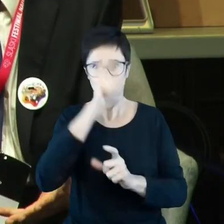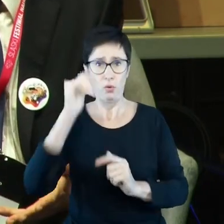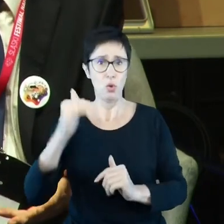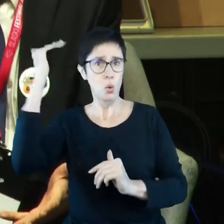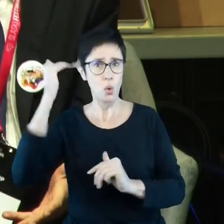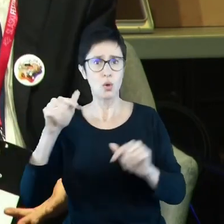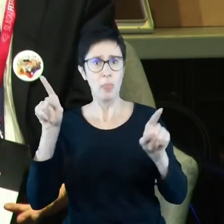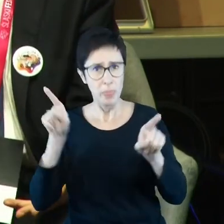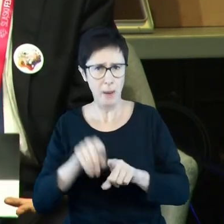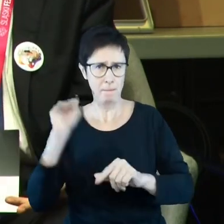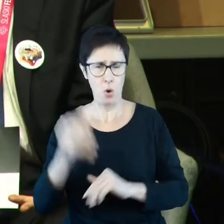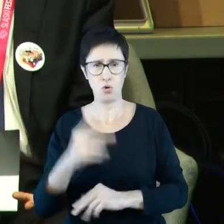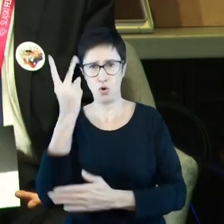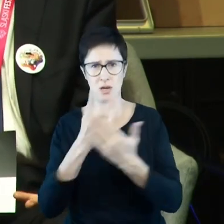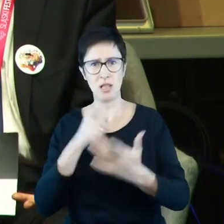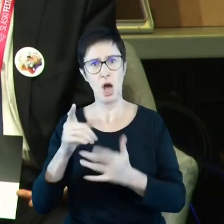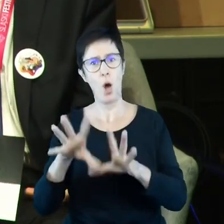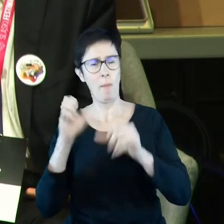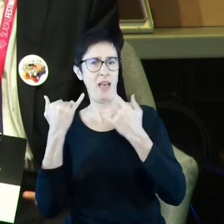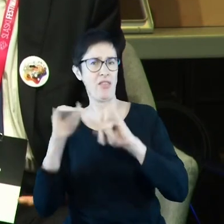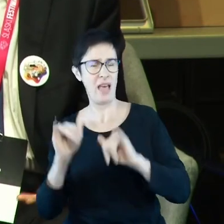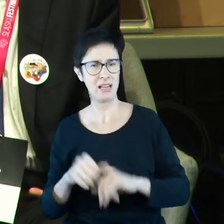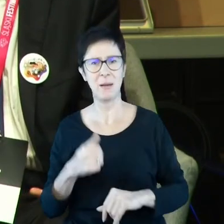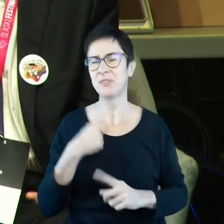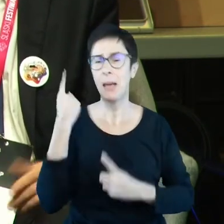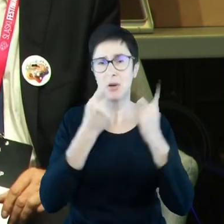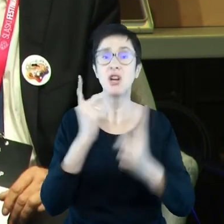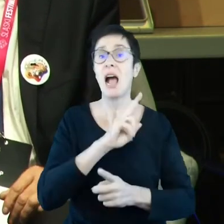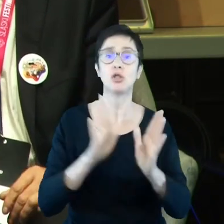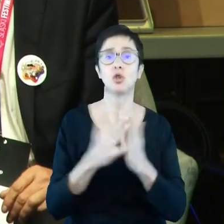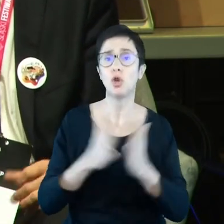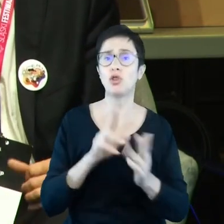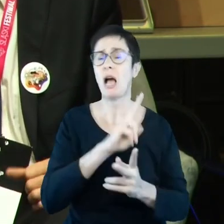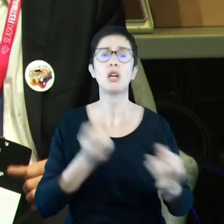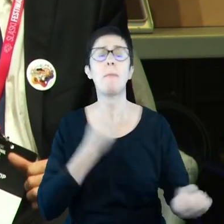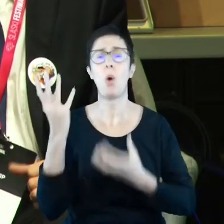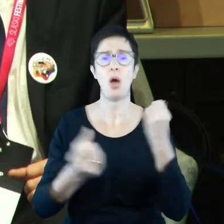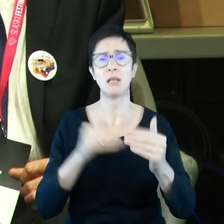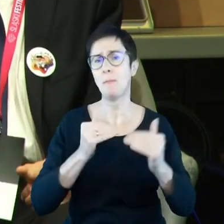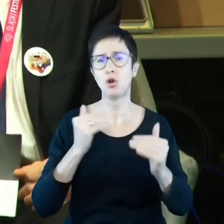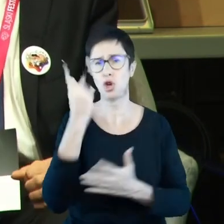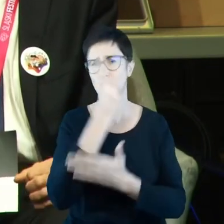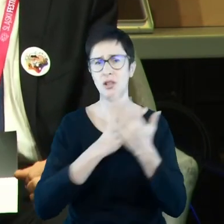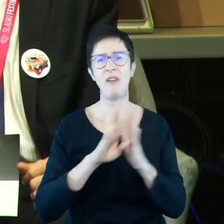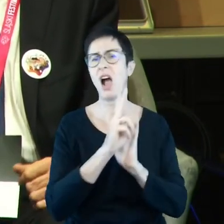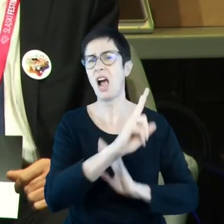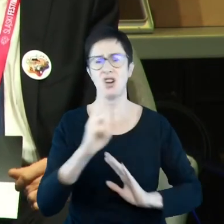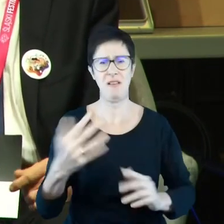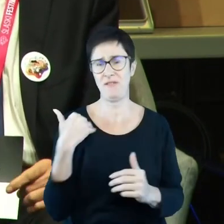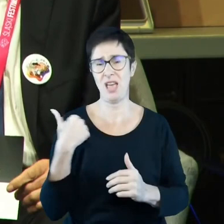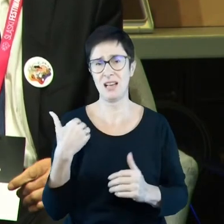się inaczej. Ja sądzę, że każdą książkę, każdą powieść, każdą poezję można czytać w każdym wieku. Czasami po prostu ona się okazuje